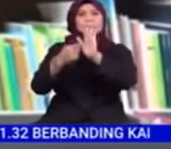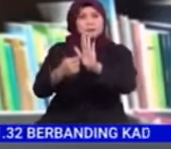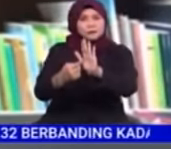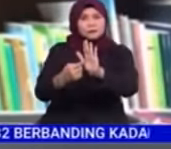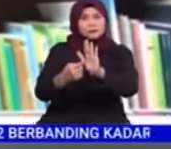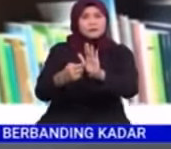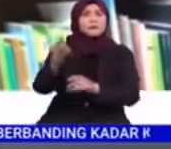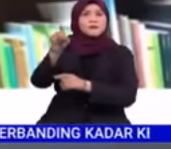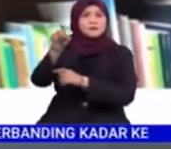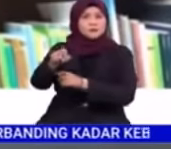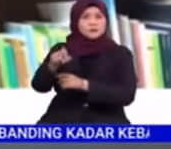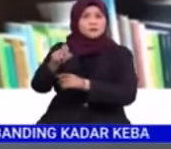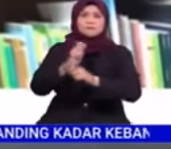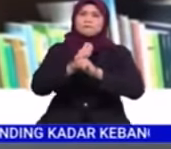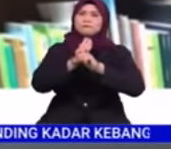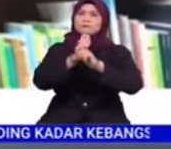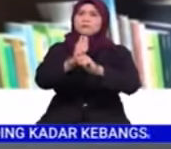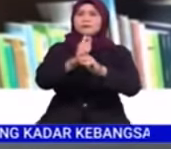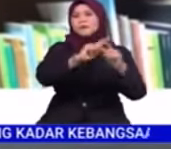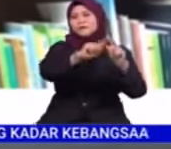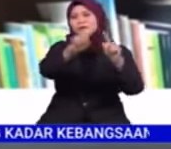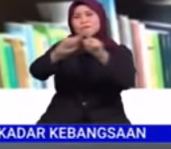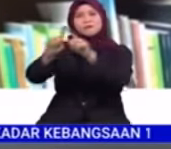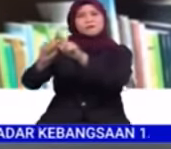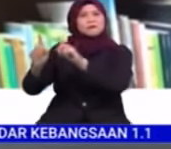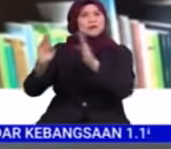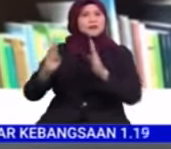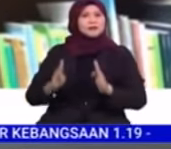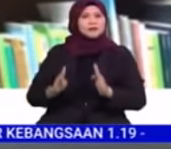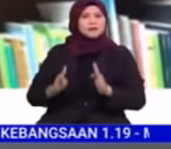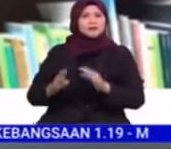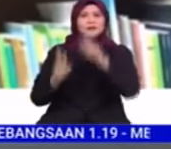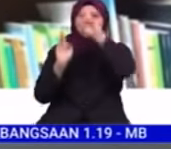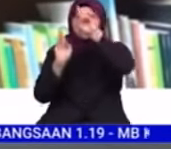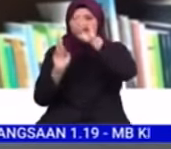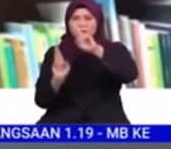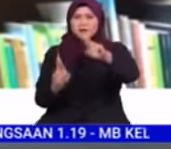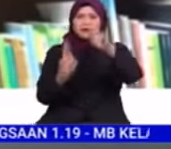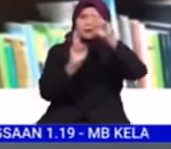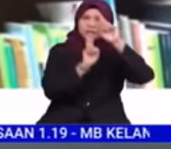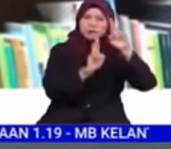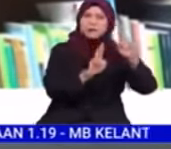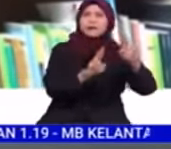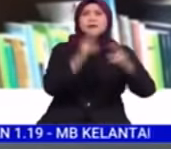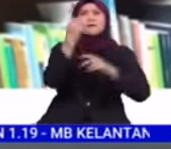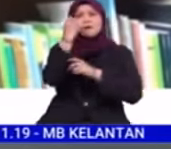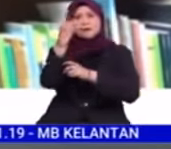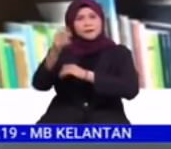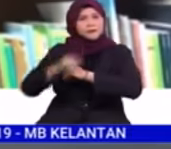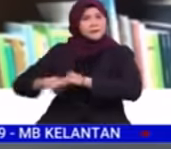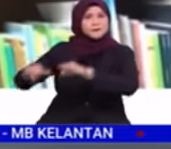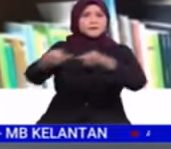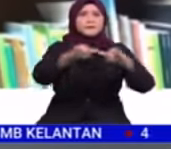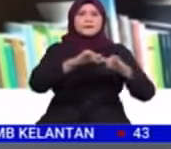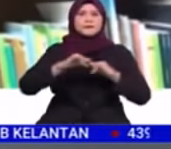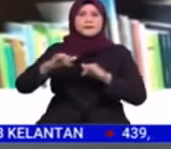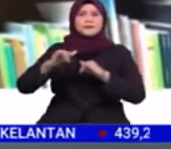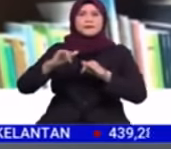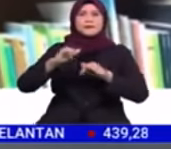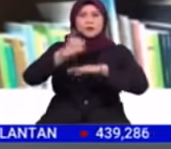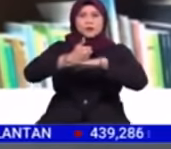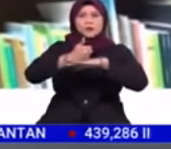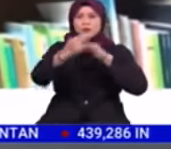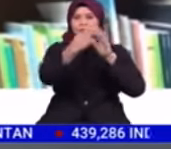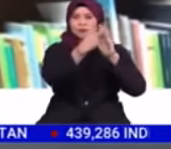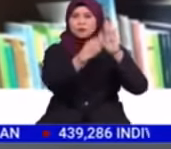ya harus mempertahankan kepelbagaian yang harus menghormati faham dan juga menerima perbedaan yang muncul dalam perlombaan